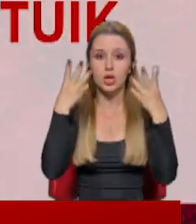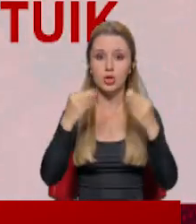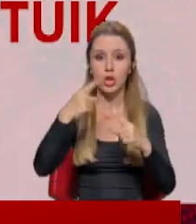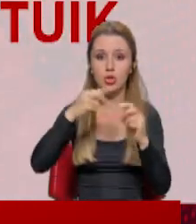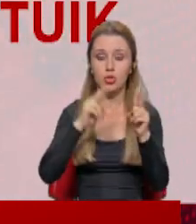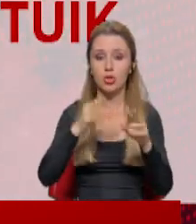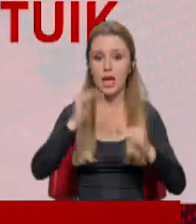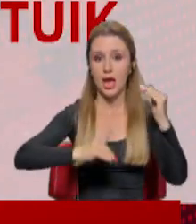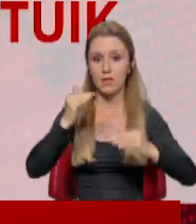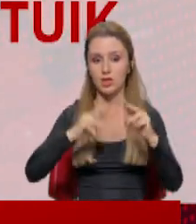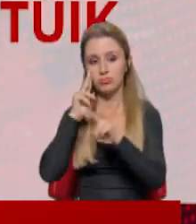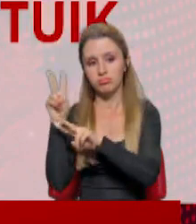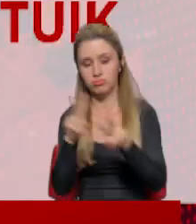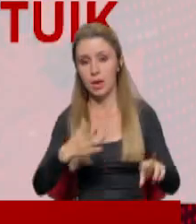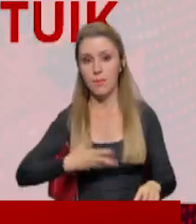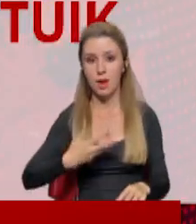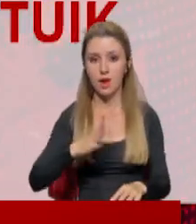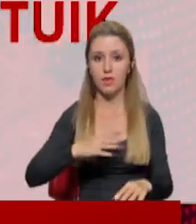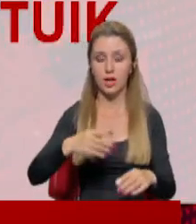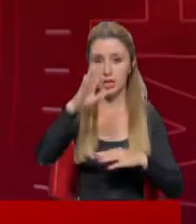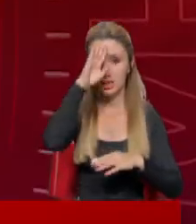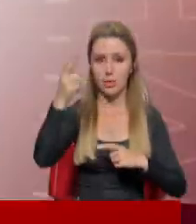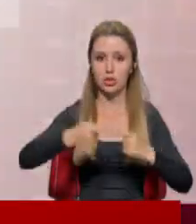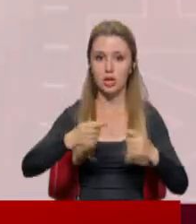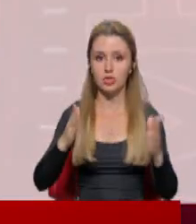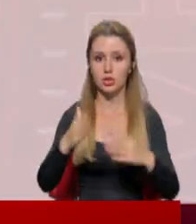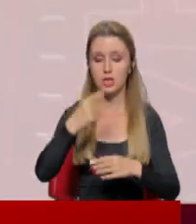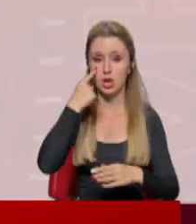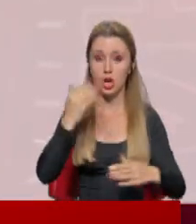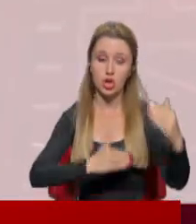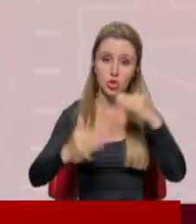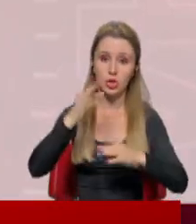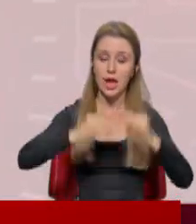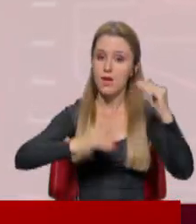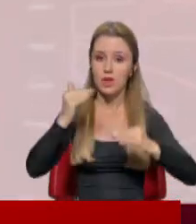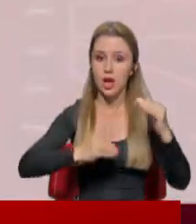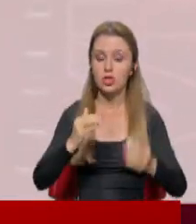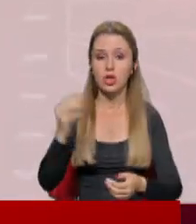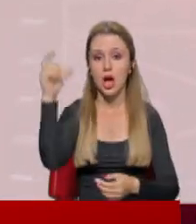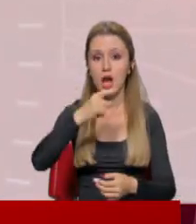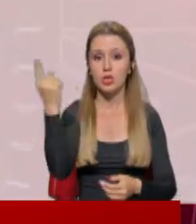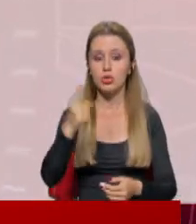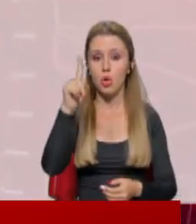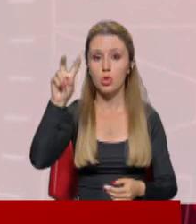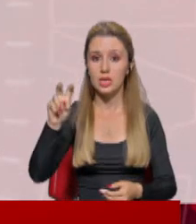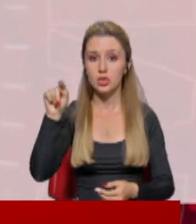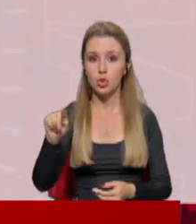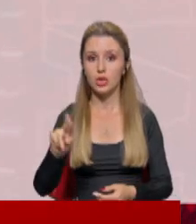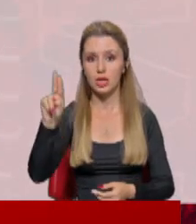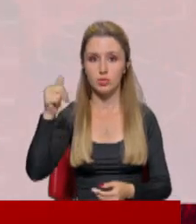tüyü enflasyonuna çevrildi İstanbul Ticaret Odasına göre en yüksek enflasyonsa aylık yüzde